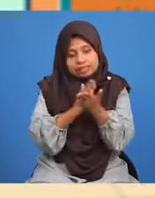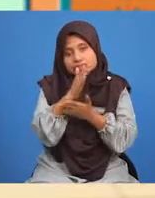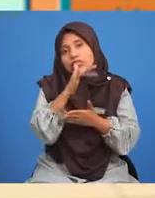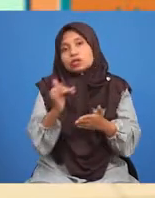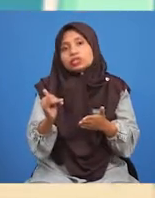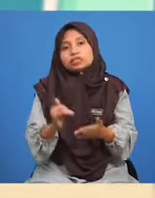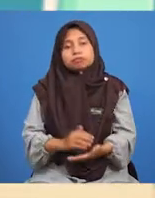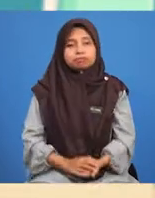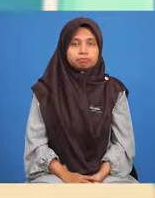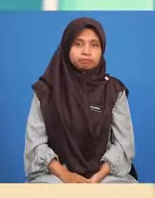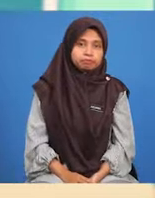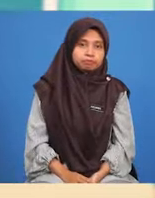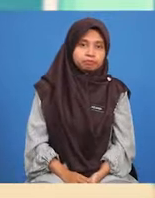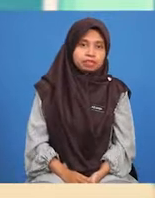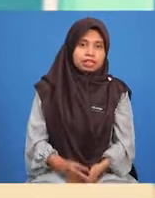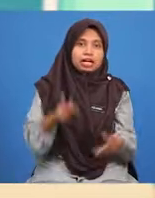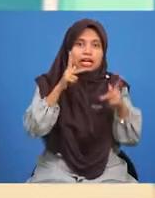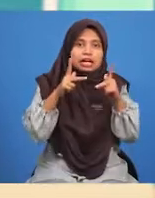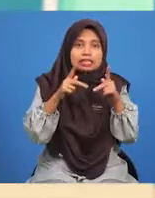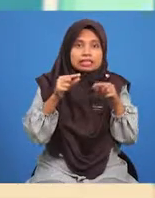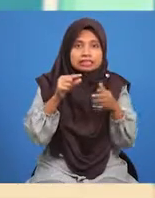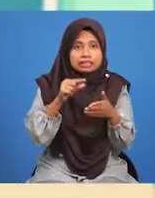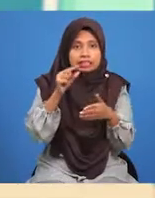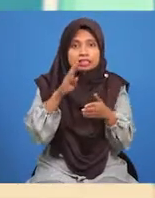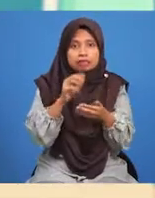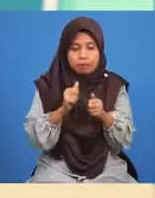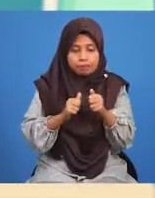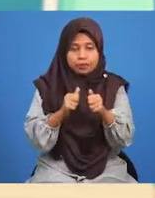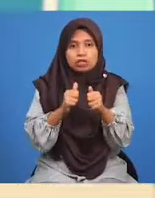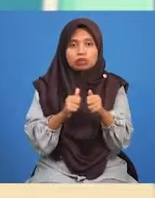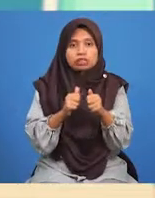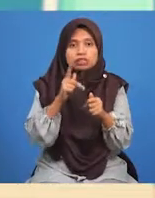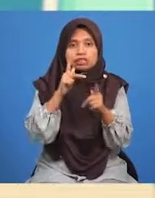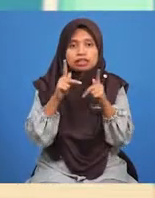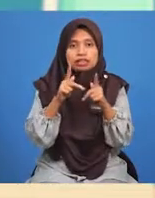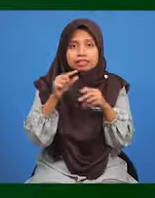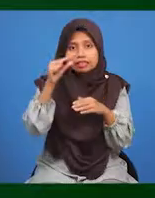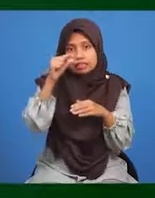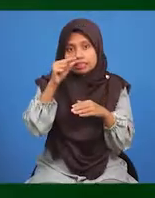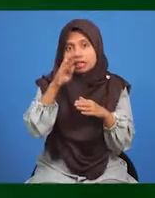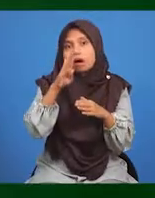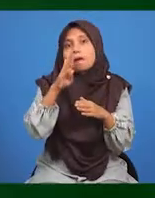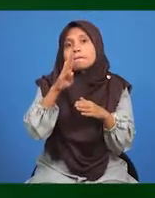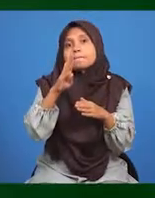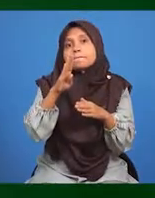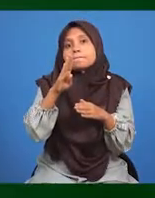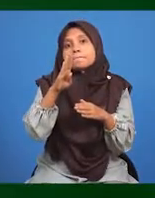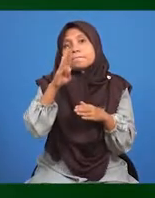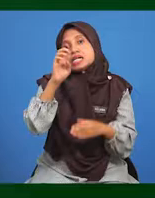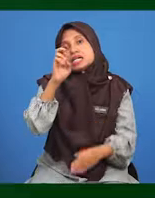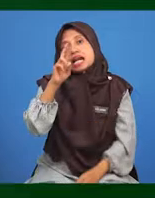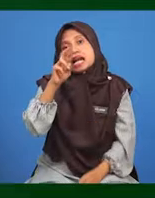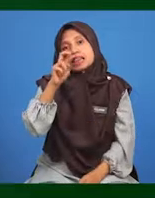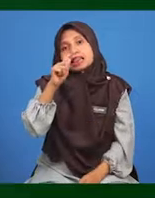pula. Kata ganda berikutnya ialah kata ganda berentak. Kata ganda